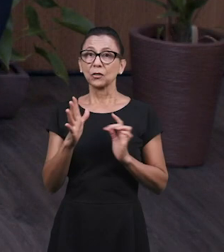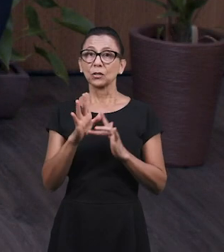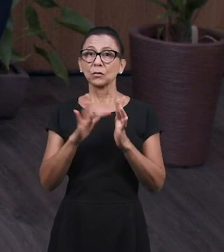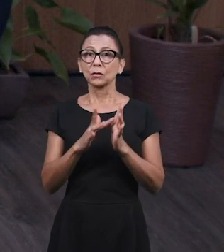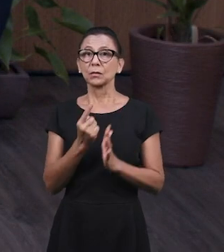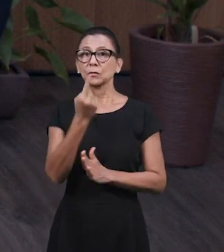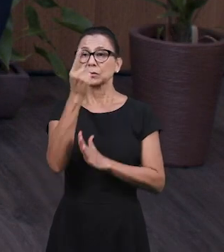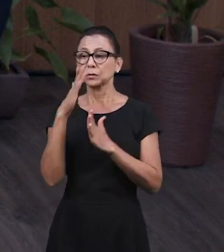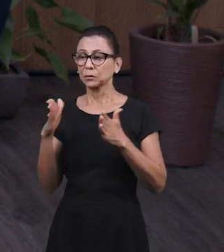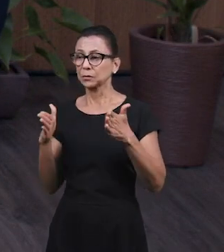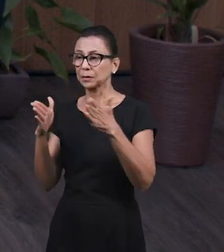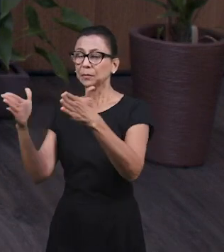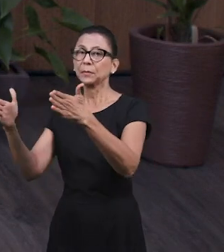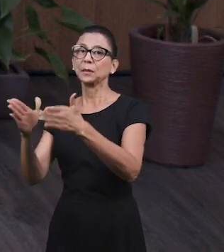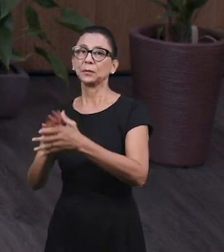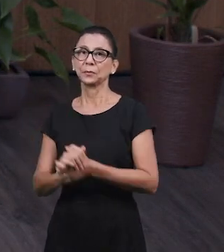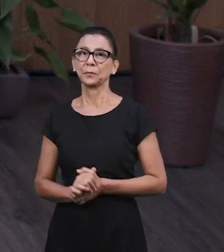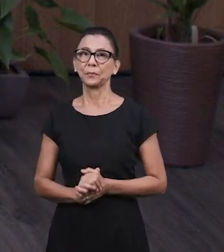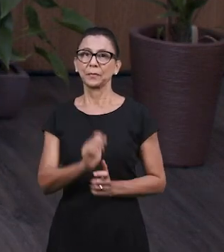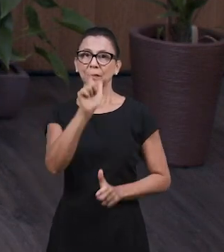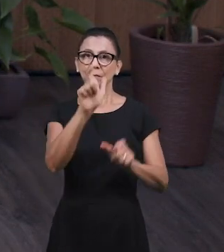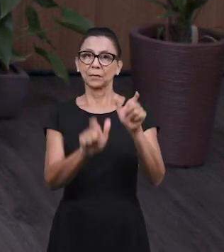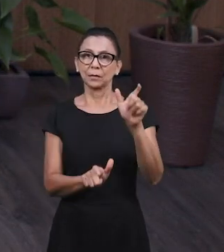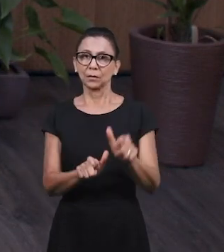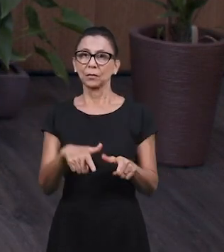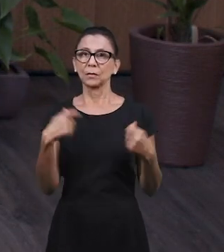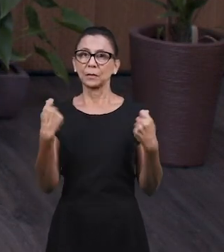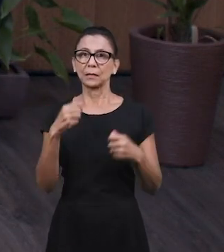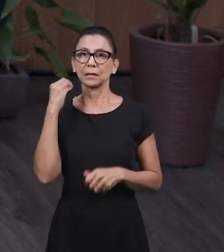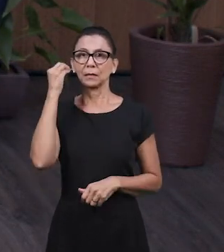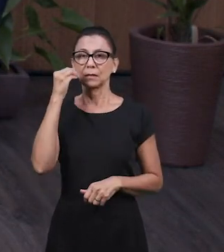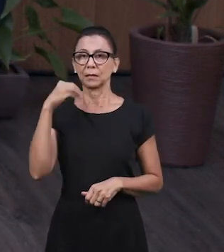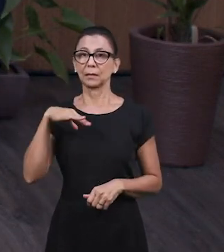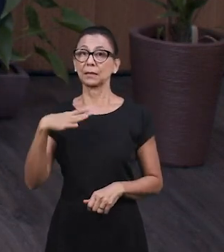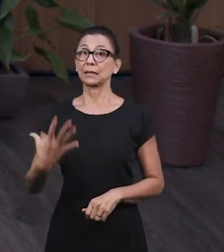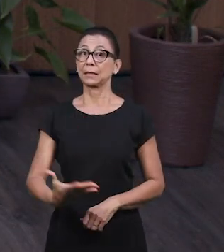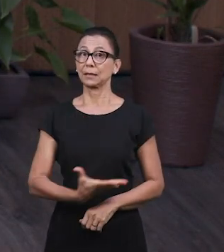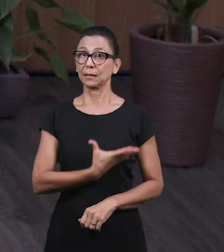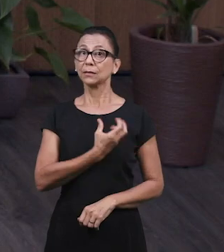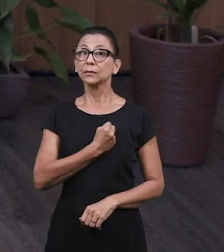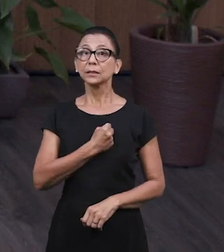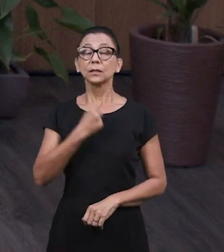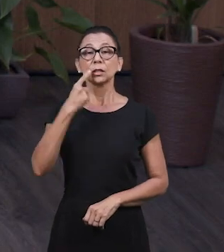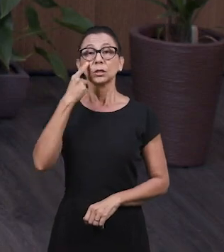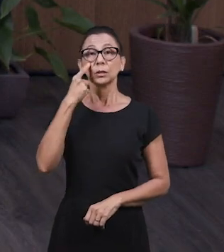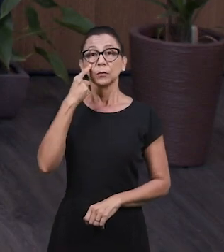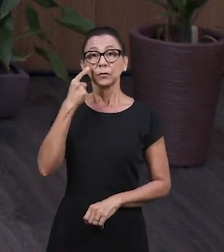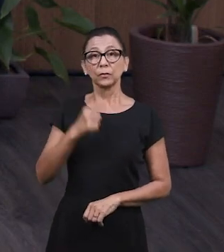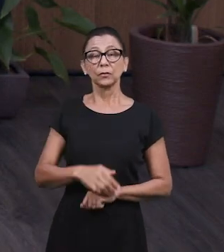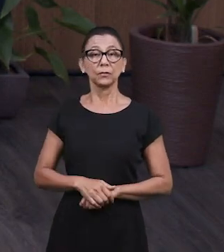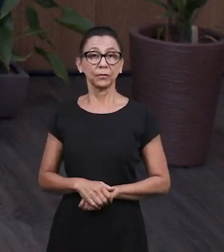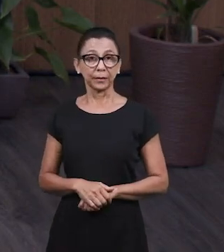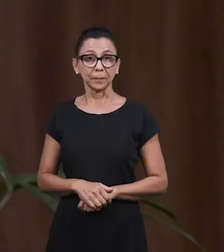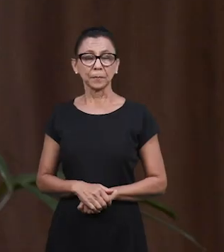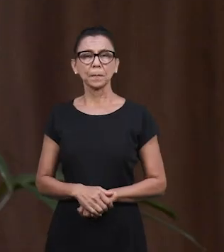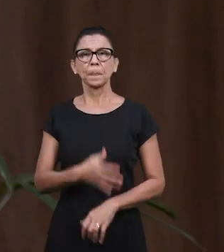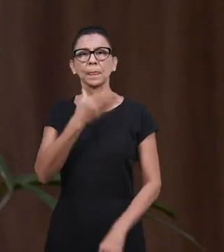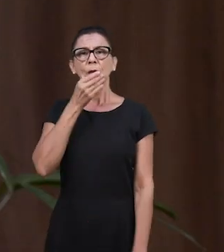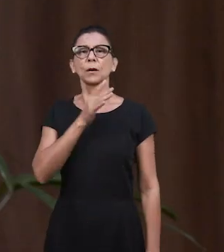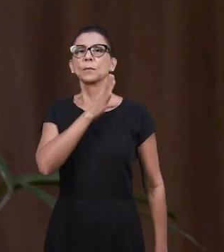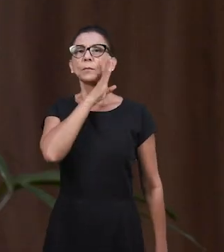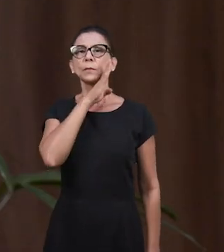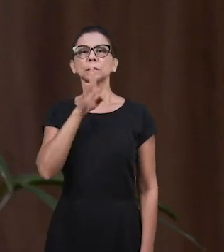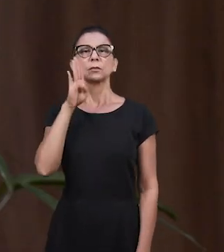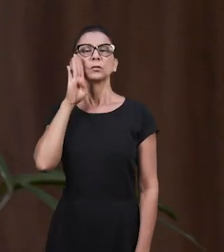Ils connaissent l'histoire de Jésus, mais ils ont besoin d'avoir une expérience de salut. Nous allons voir que de la même manière que cet